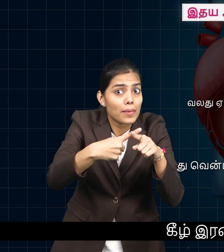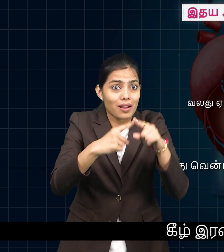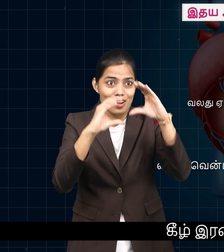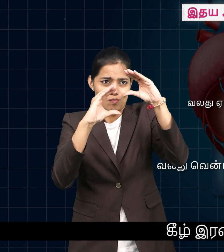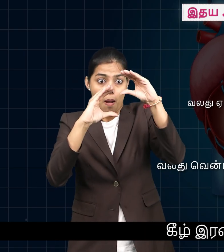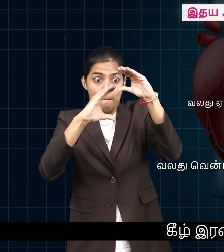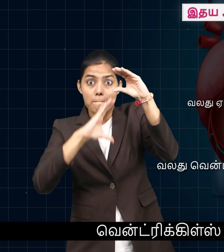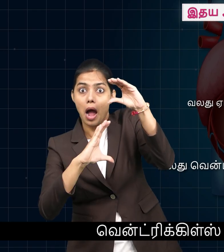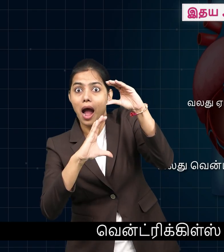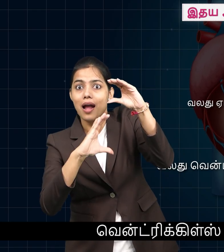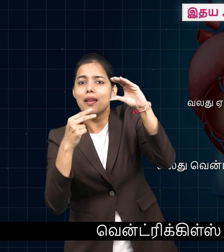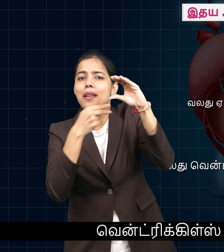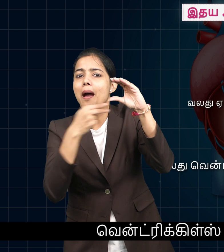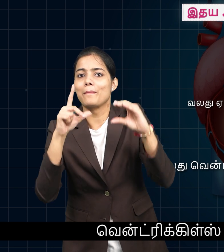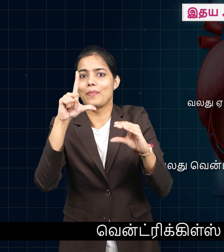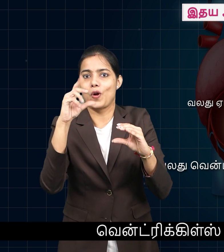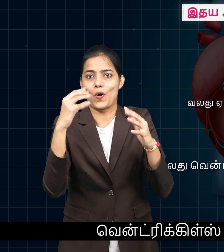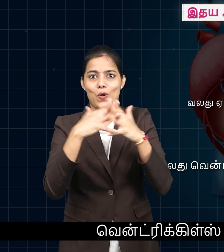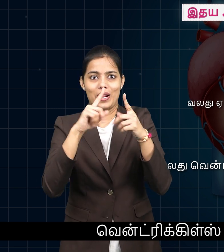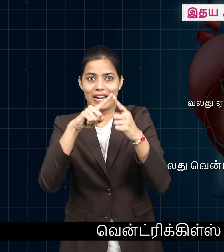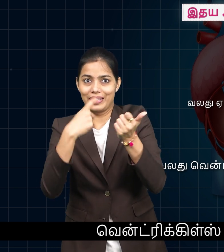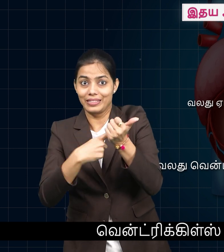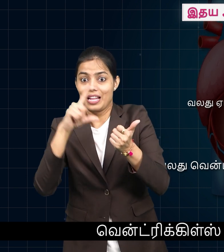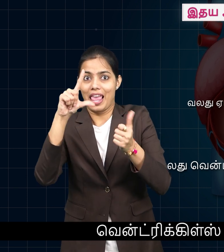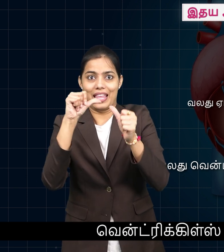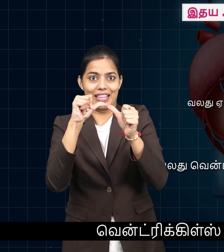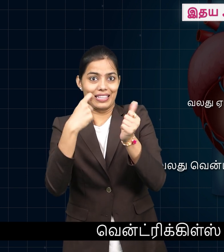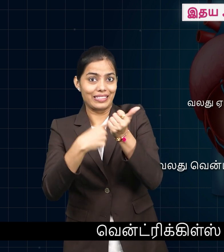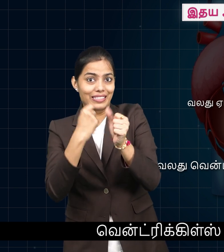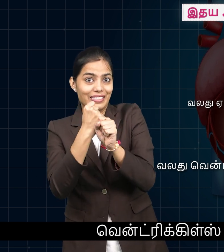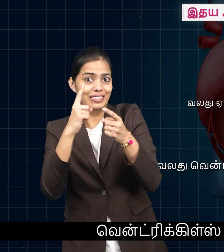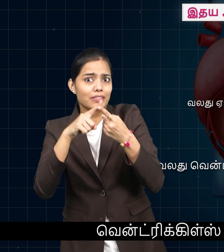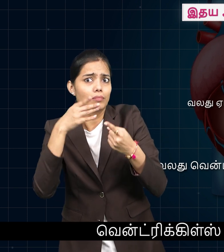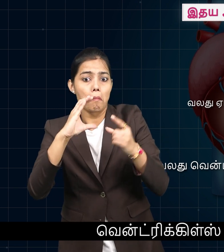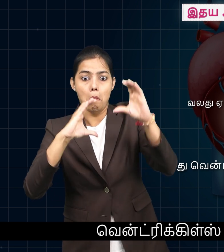கீழ் 2 பெரிய அறைகள் வென்ட்ரிகல்ஸ் என்று அழைக்கப்படுகின்றன.